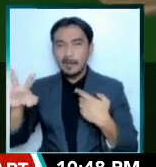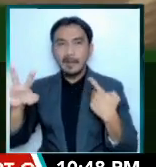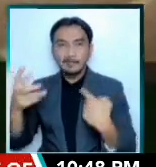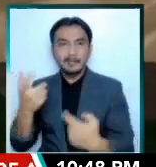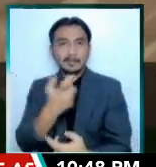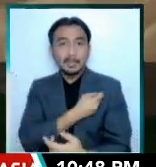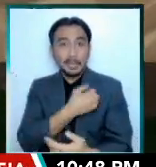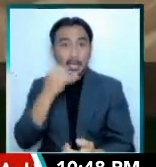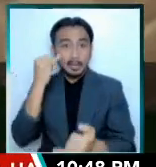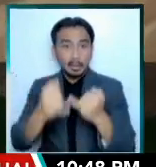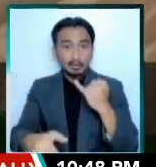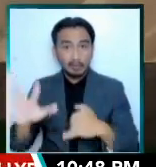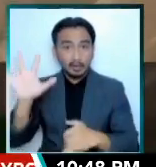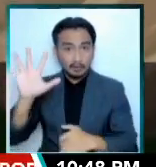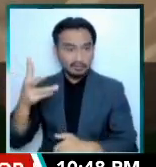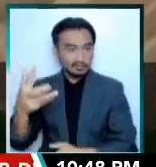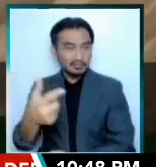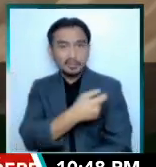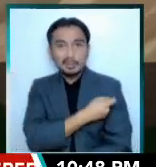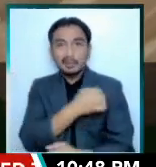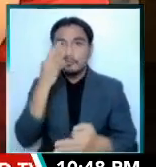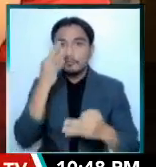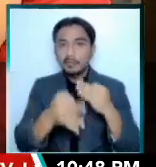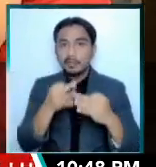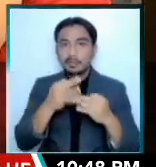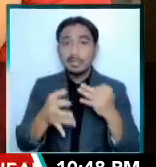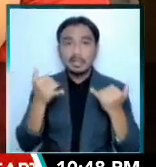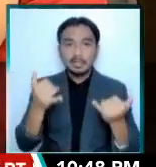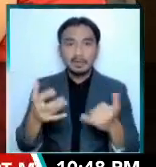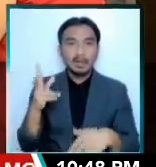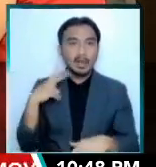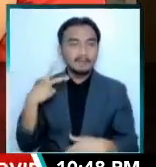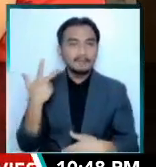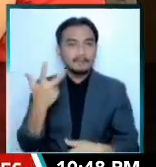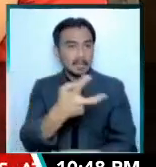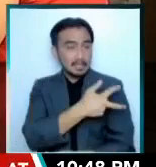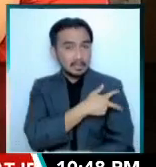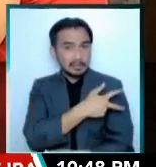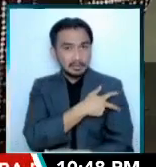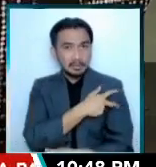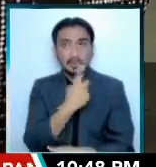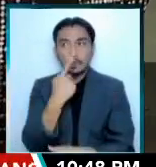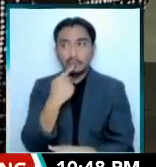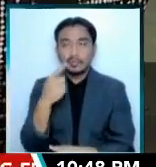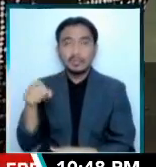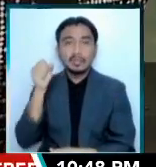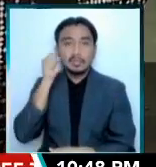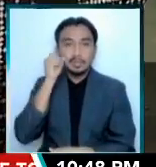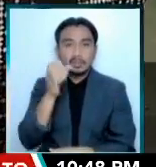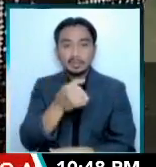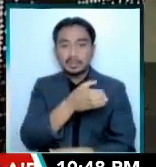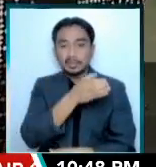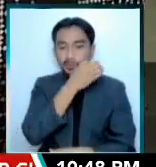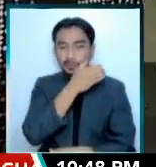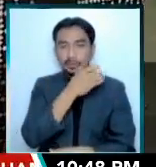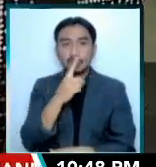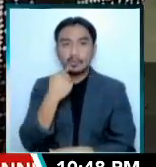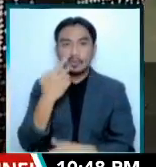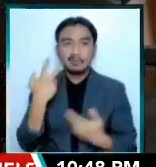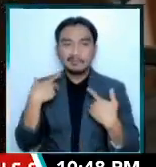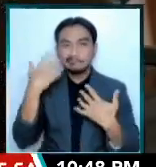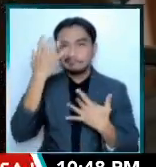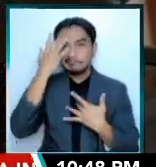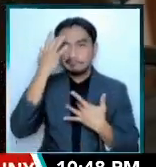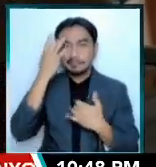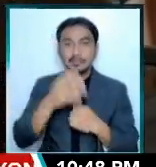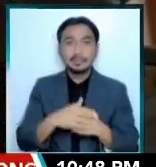Sa kasalukuyan, nagbibigay na ng 3rd dose ng COVID vaccine para sa mga senior citizen at immunocompromised, habang booster